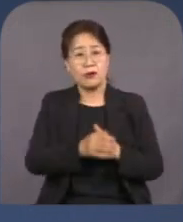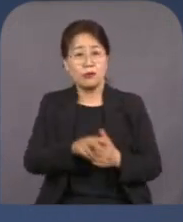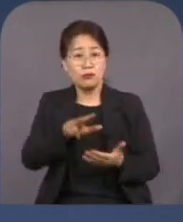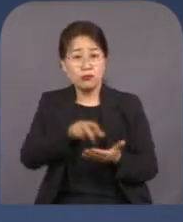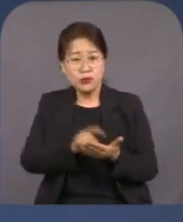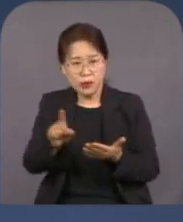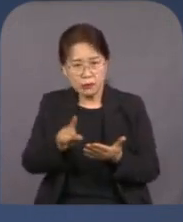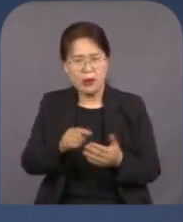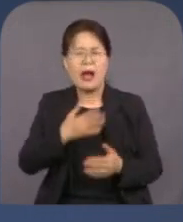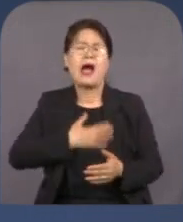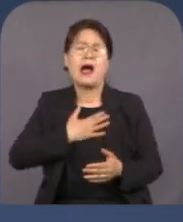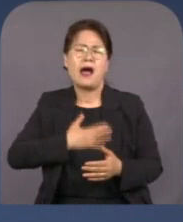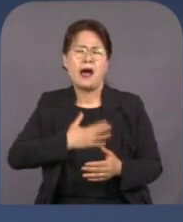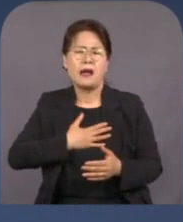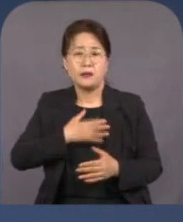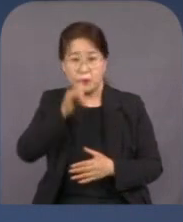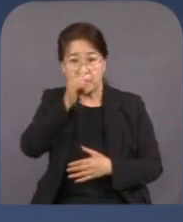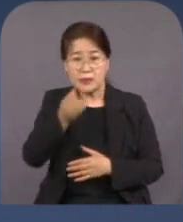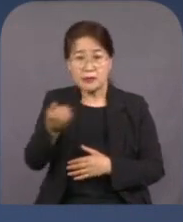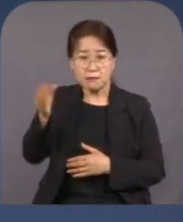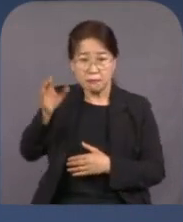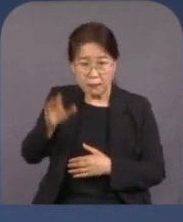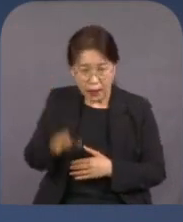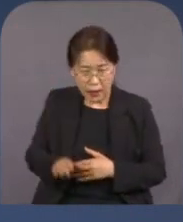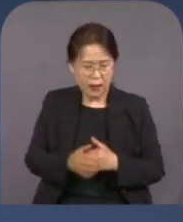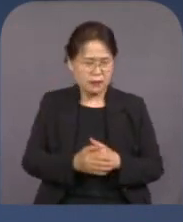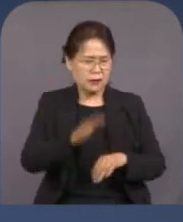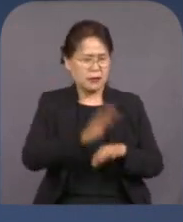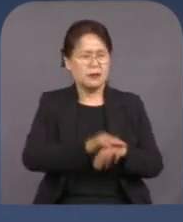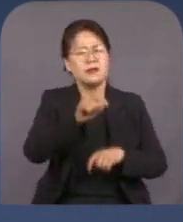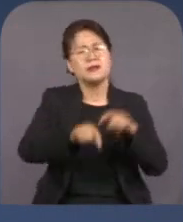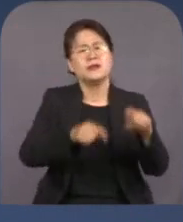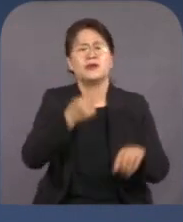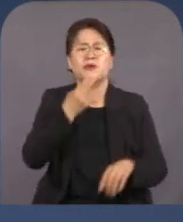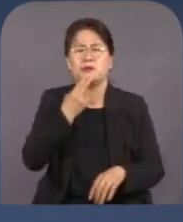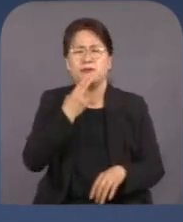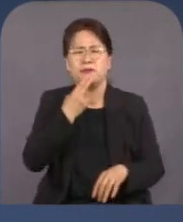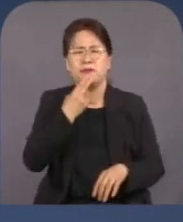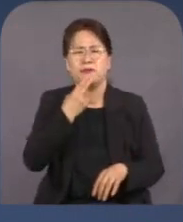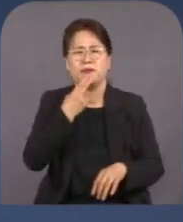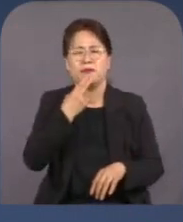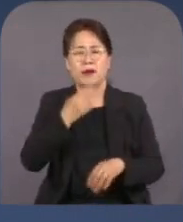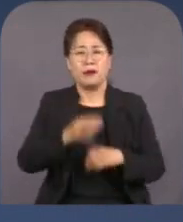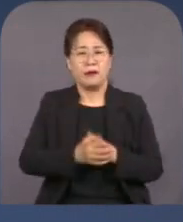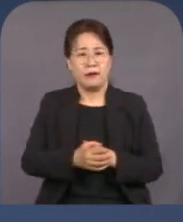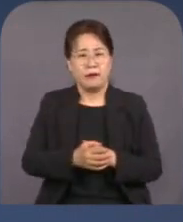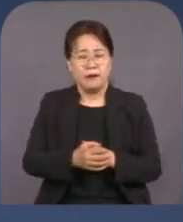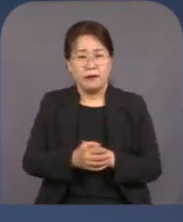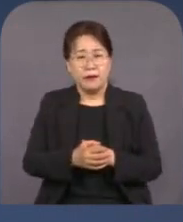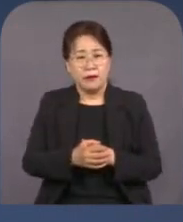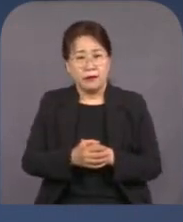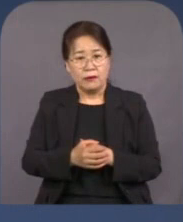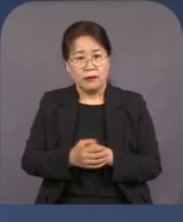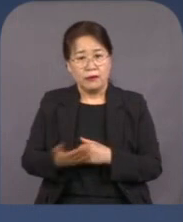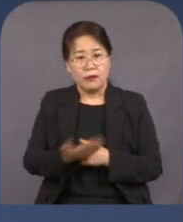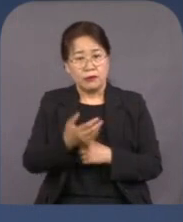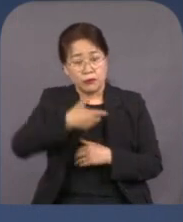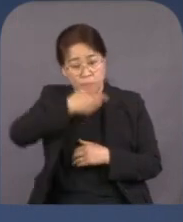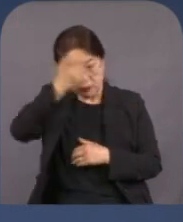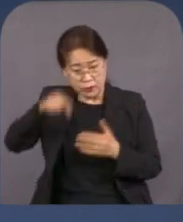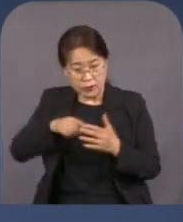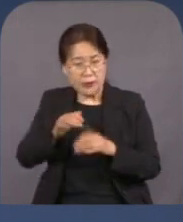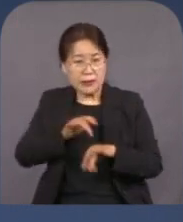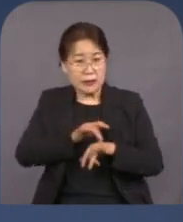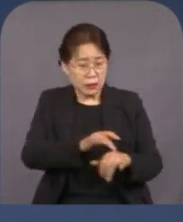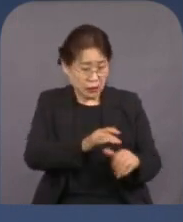문제는 알고 있는데 아는 대로 움직여지지 않는다라고 하는 것이죠 여러분 꿈속에서라도